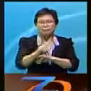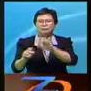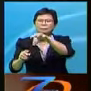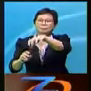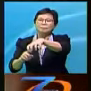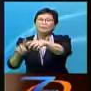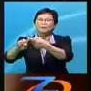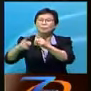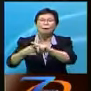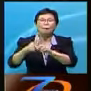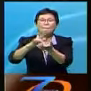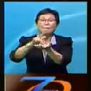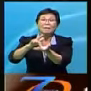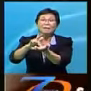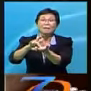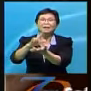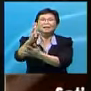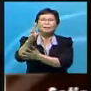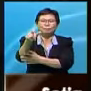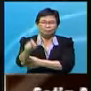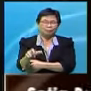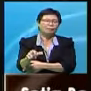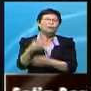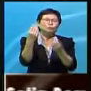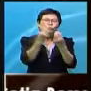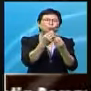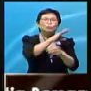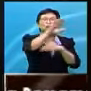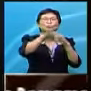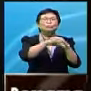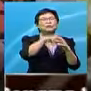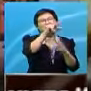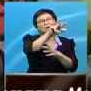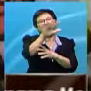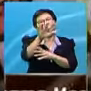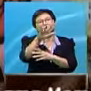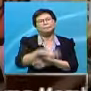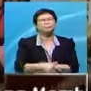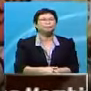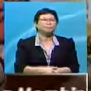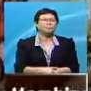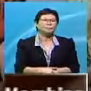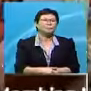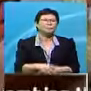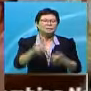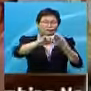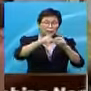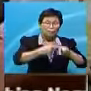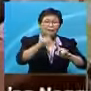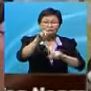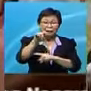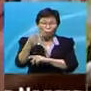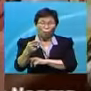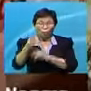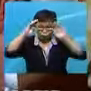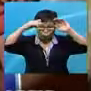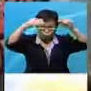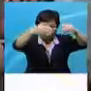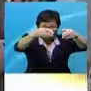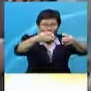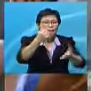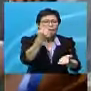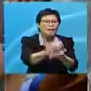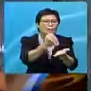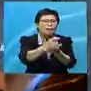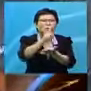medik ada 4 orang. Jadi jumlah keseluruhan sahabat itu adalah 35 orang. Selepas ini, sahabat tabung haji akan memberi tumpuan